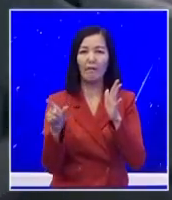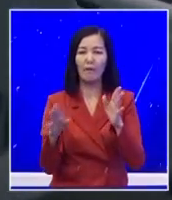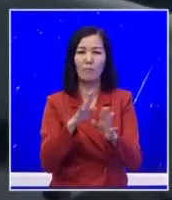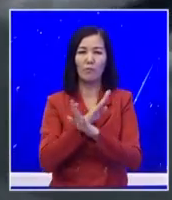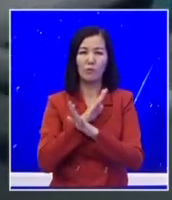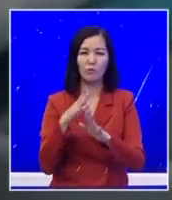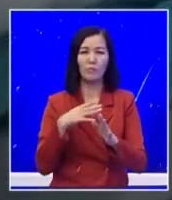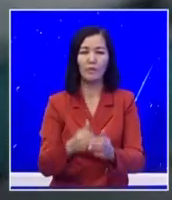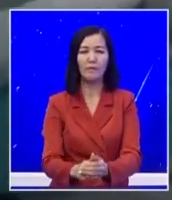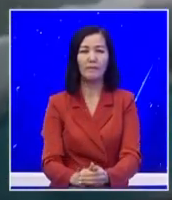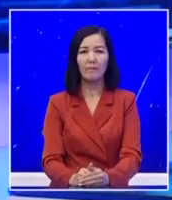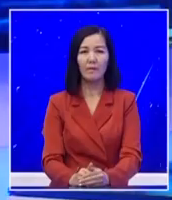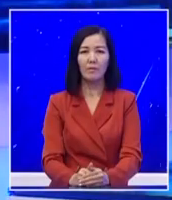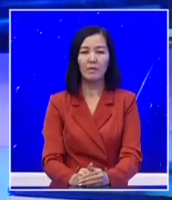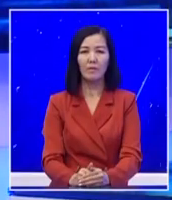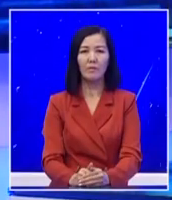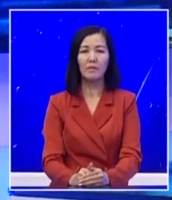жұмды.